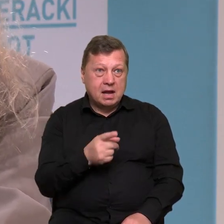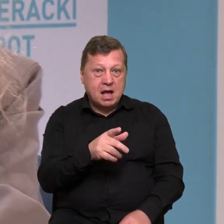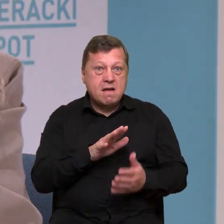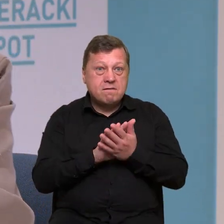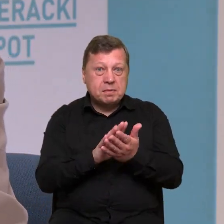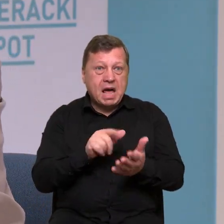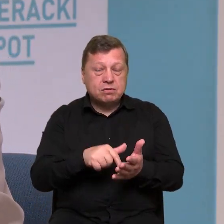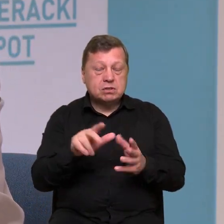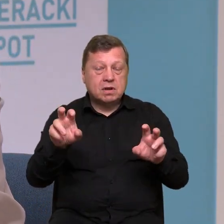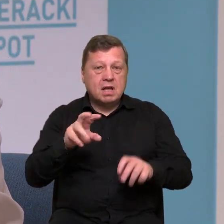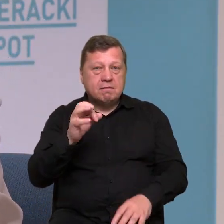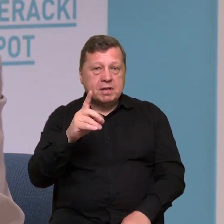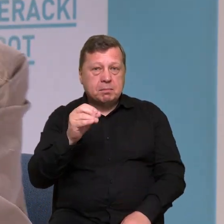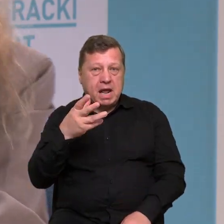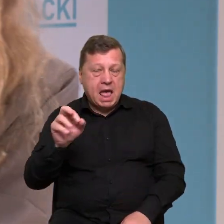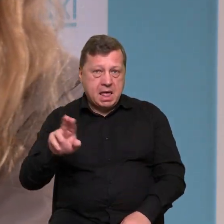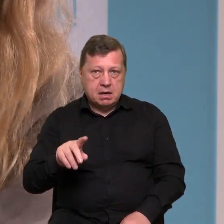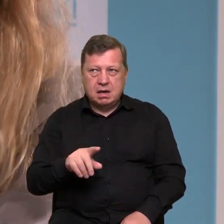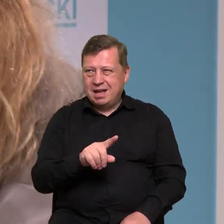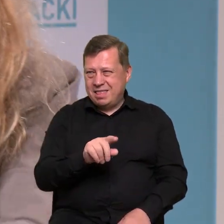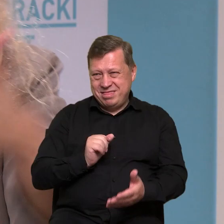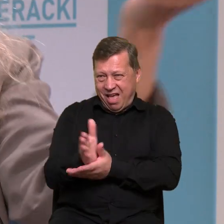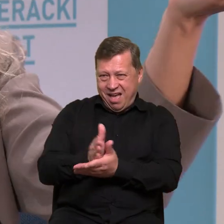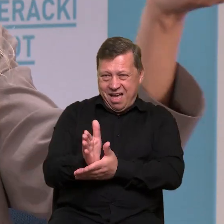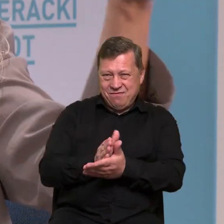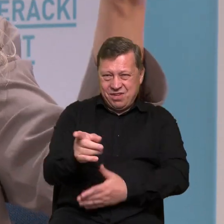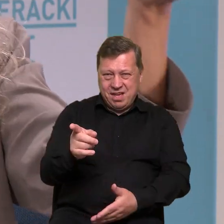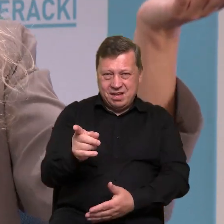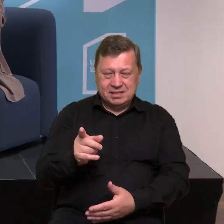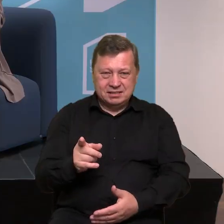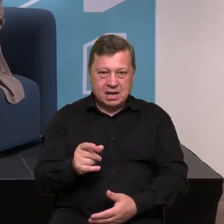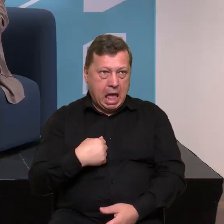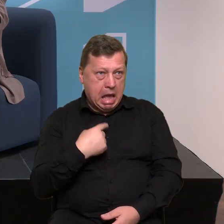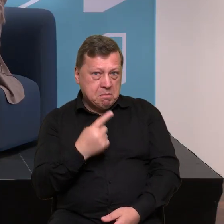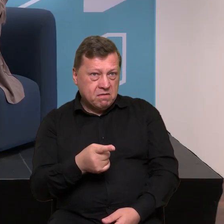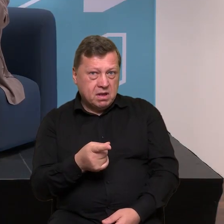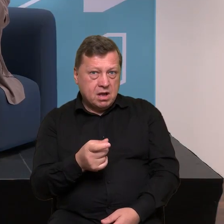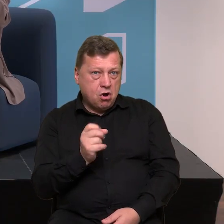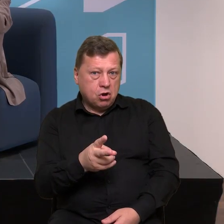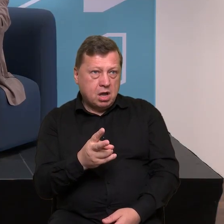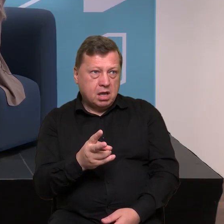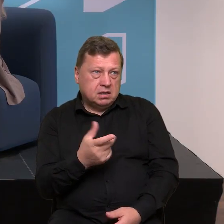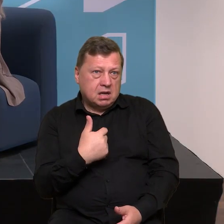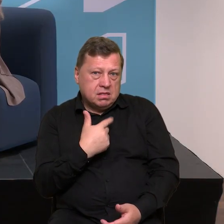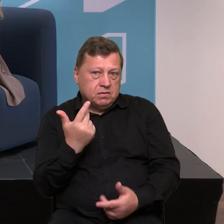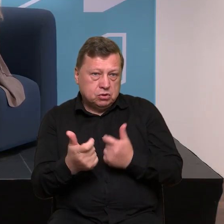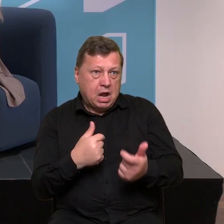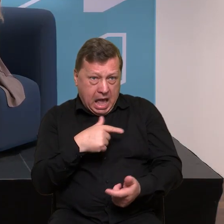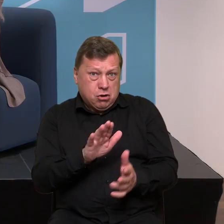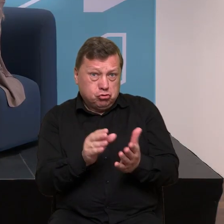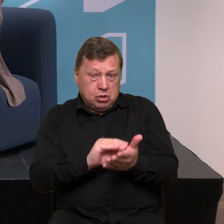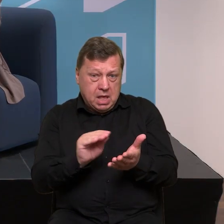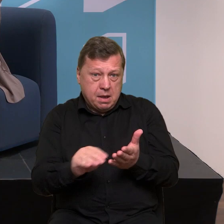wydawnictwo Verbrecher. Ja mówię tak, on mówi, nie wierzę ci. Ja mówię, no okej, nie wiem co zrobić, napisałem tę